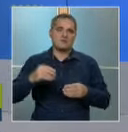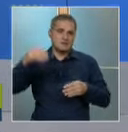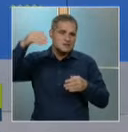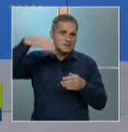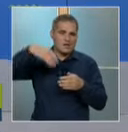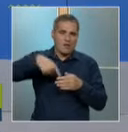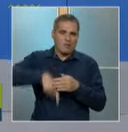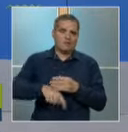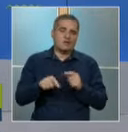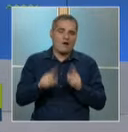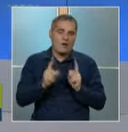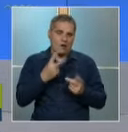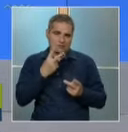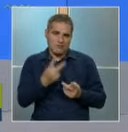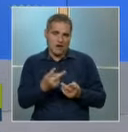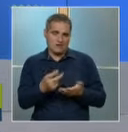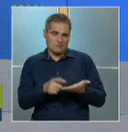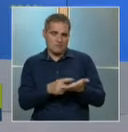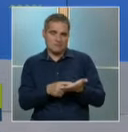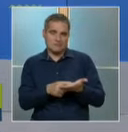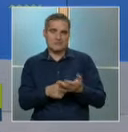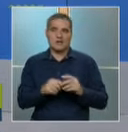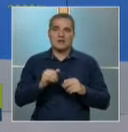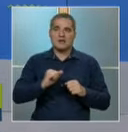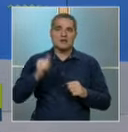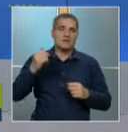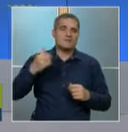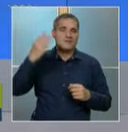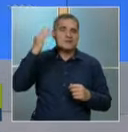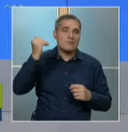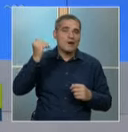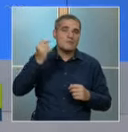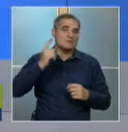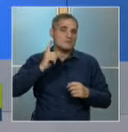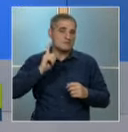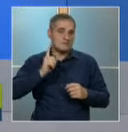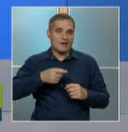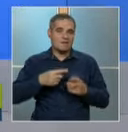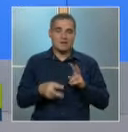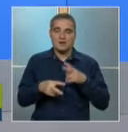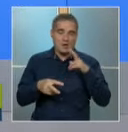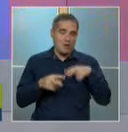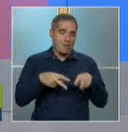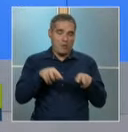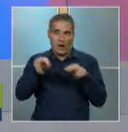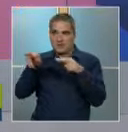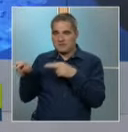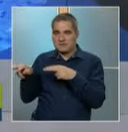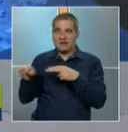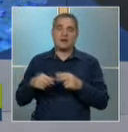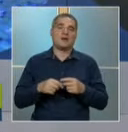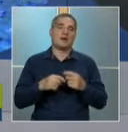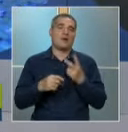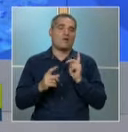задълбочени в това нещо, което гледаме, да речем, и ние забравяме, че трябва всъщност да погледнем настрани, което